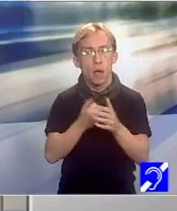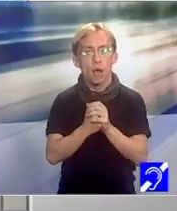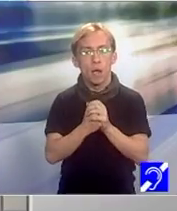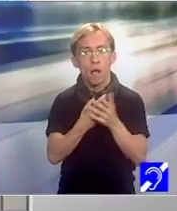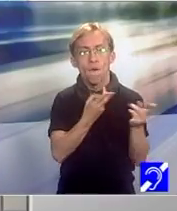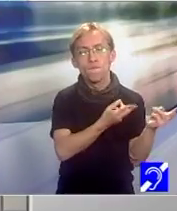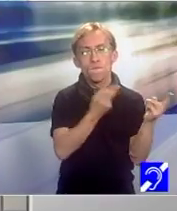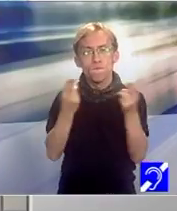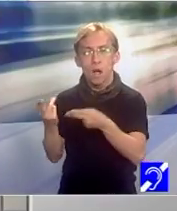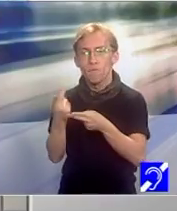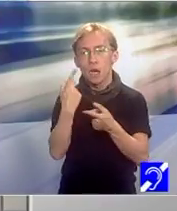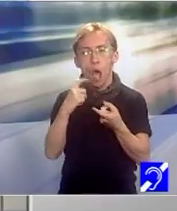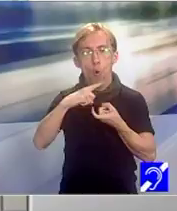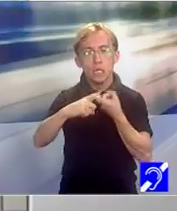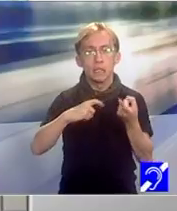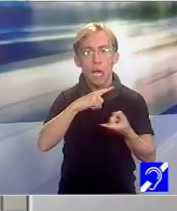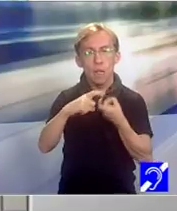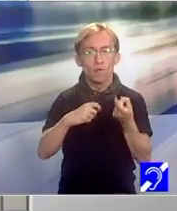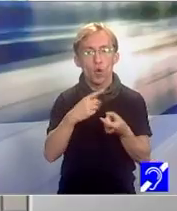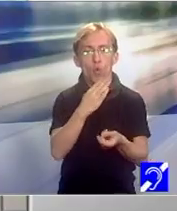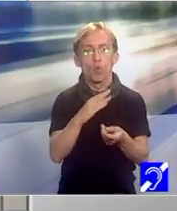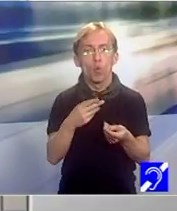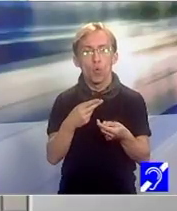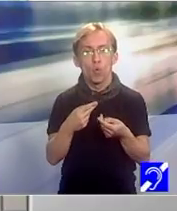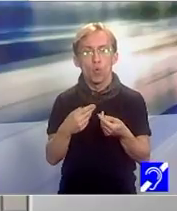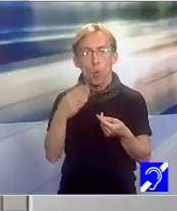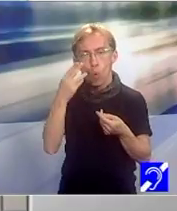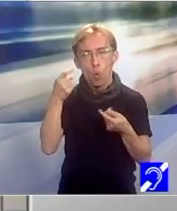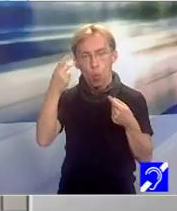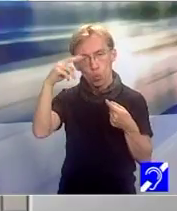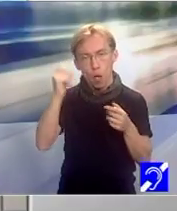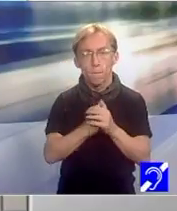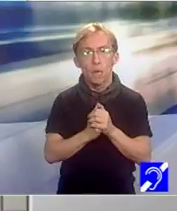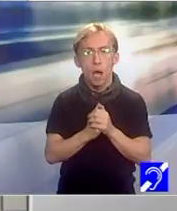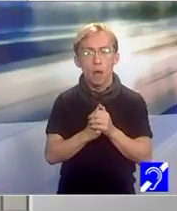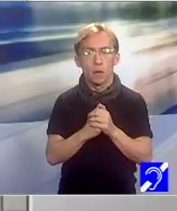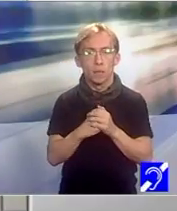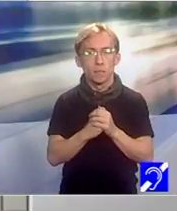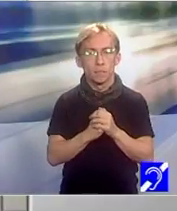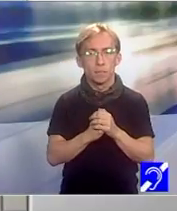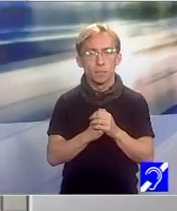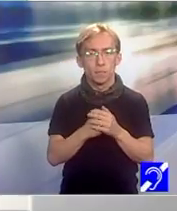la un interviu cu doamna Mastocitoză. Cine este doamna Mastocitoză? Veți afla la Fără Prejudecăți.